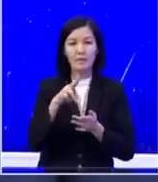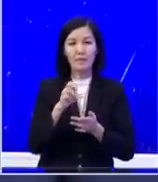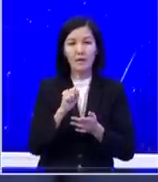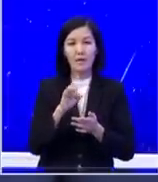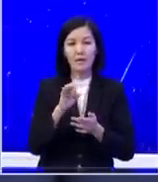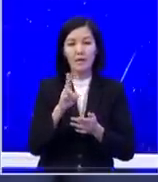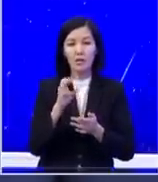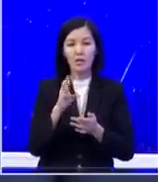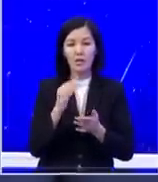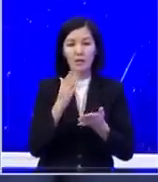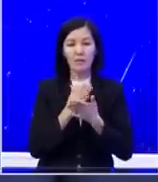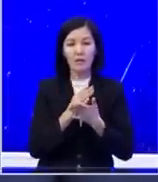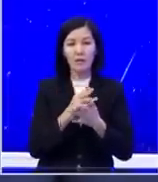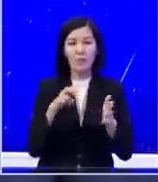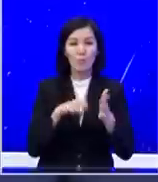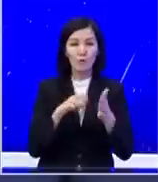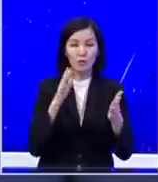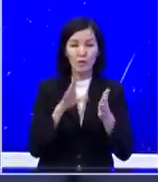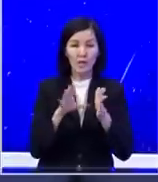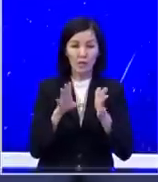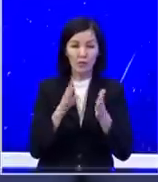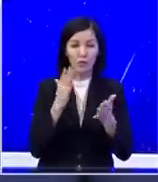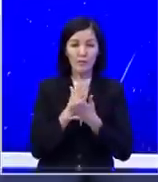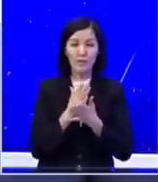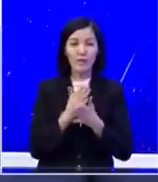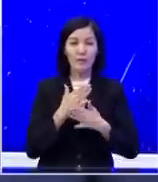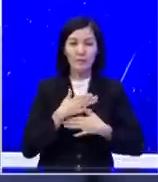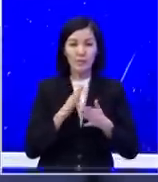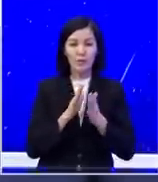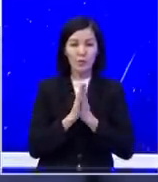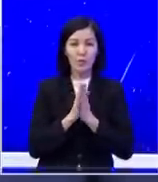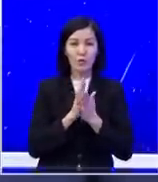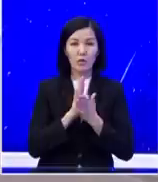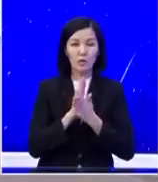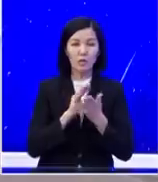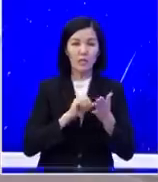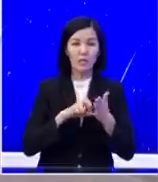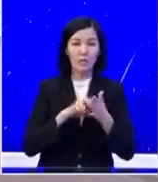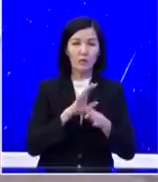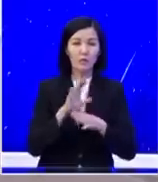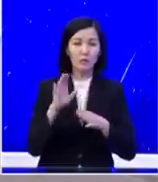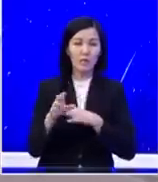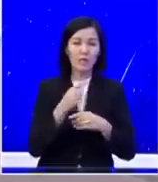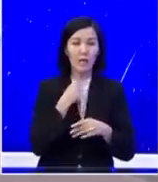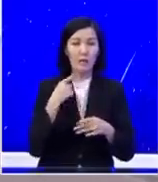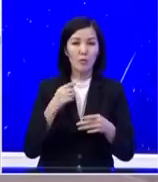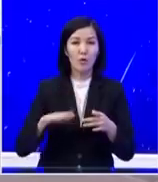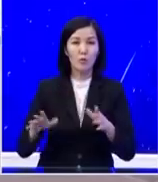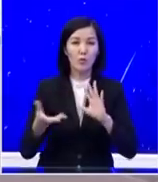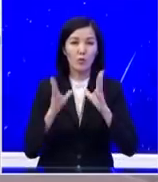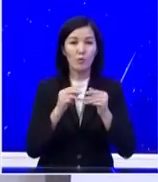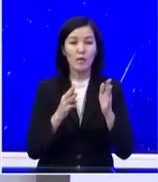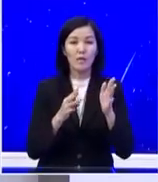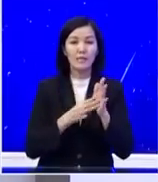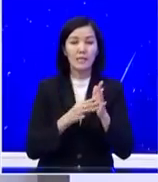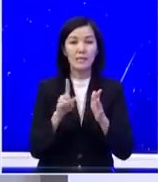Және де почтамыз да бар, бізге енді өтінішті қолма-қола кеп білдіреді. Жалпы Талдықорған өңірі бойынша 8 зекет